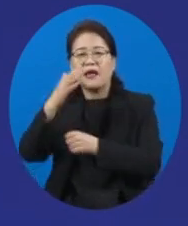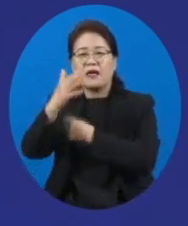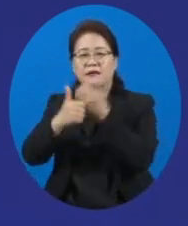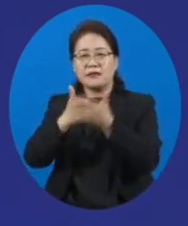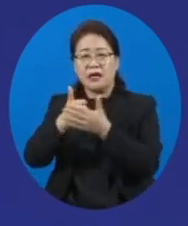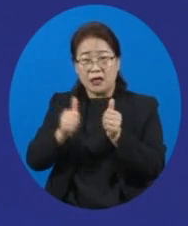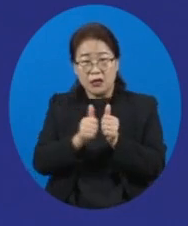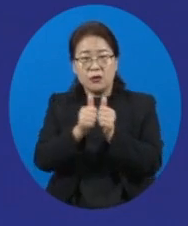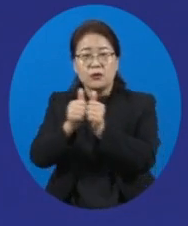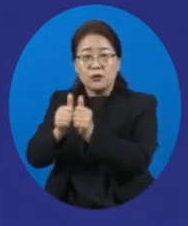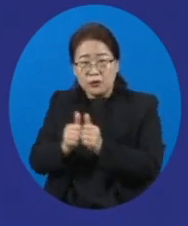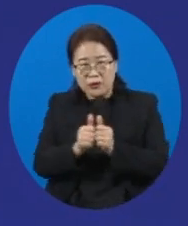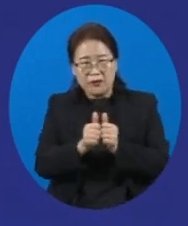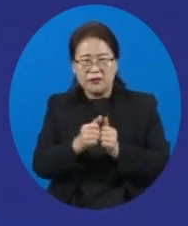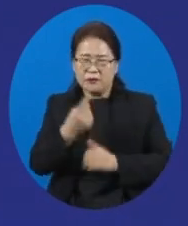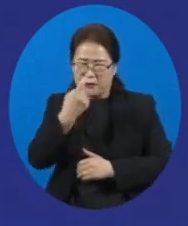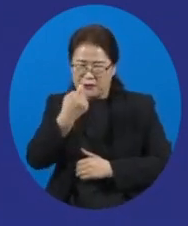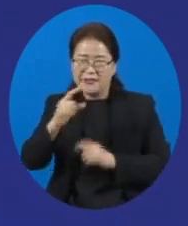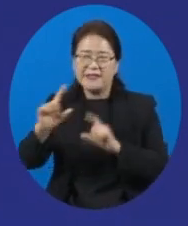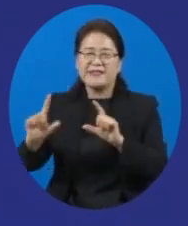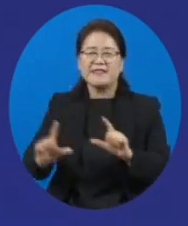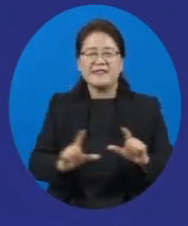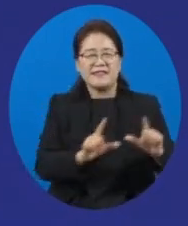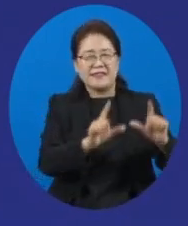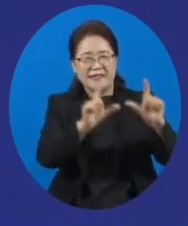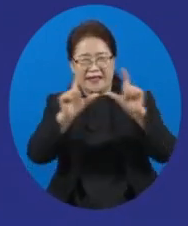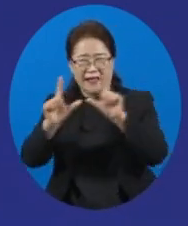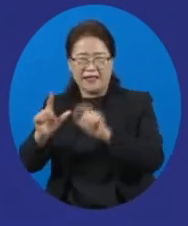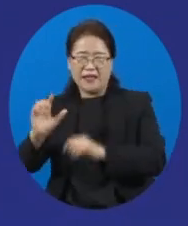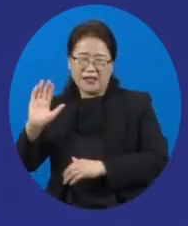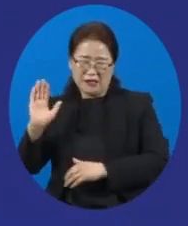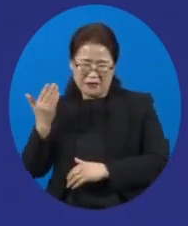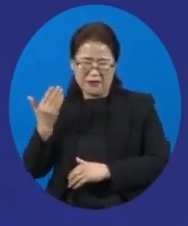동행하는 멋진 삶을 살게 될 것입니다.